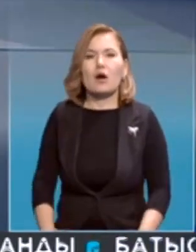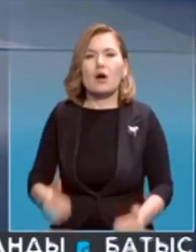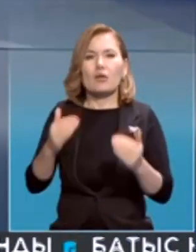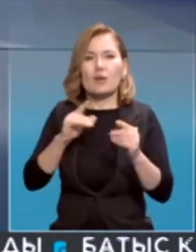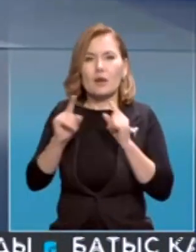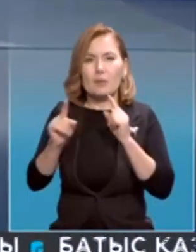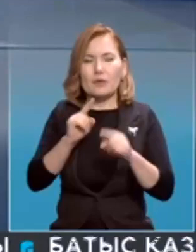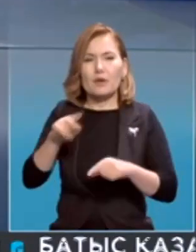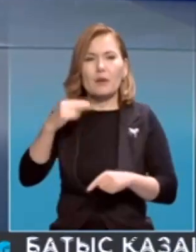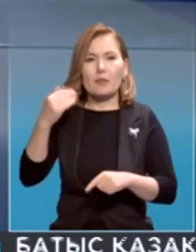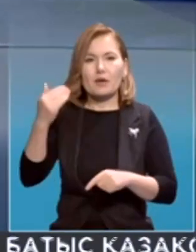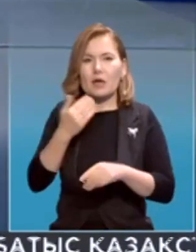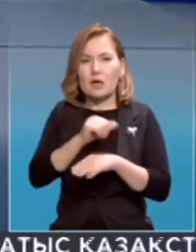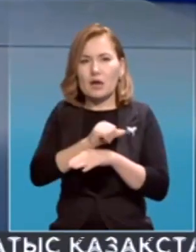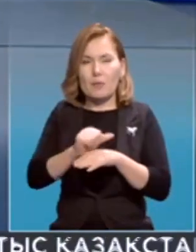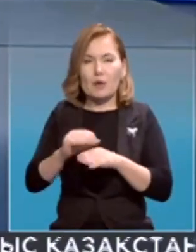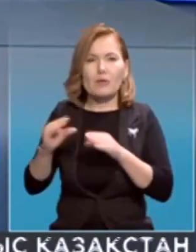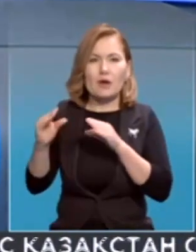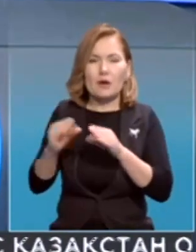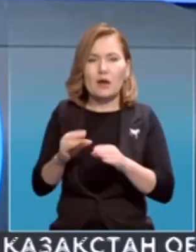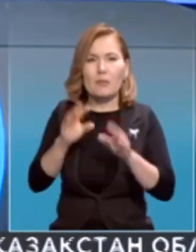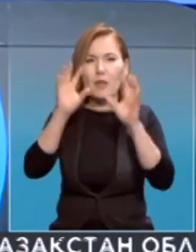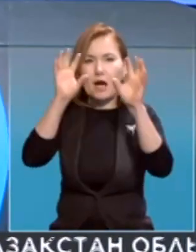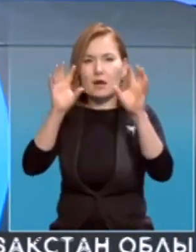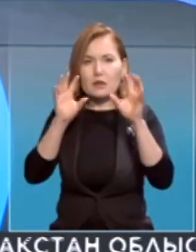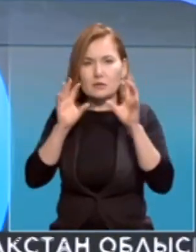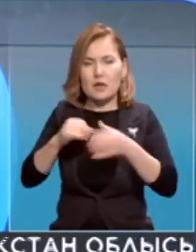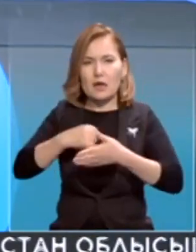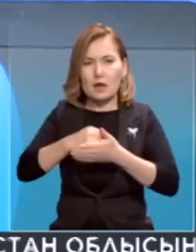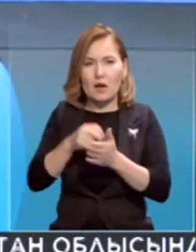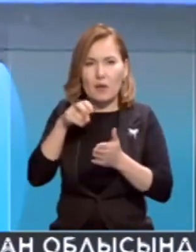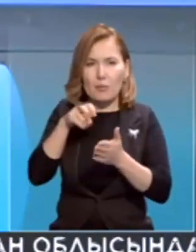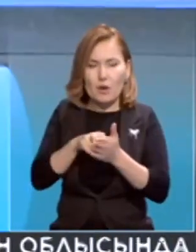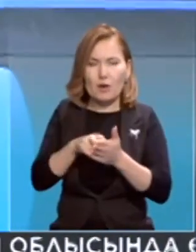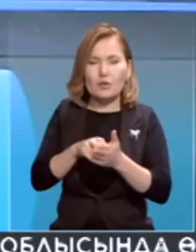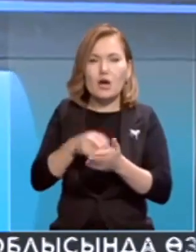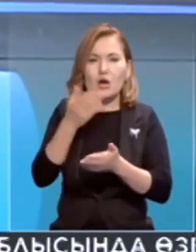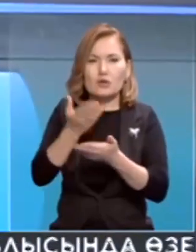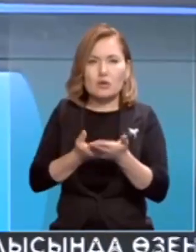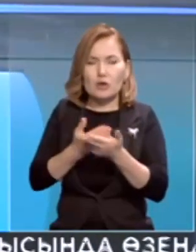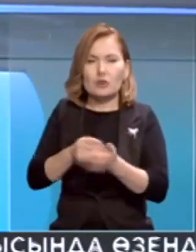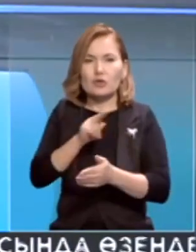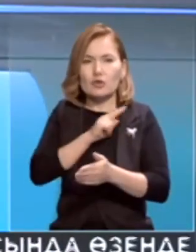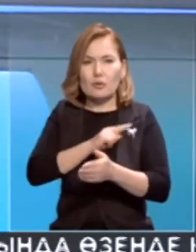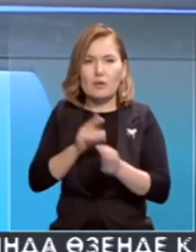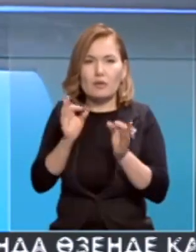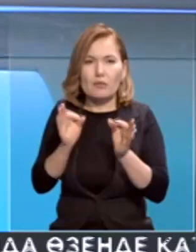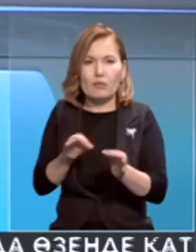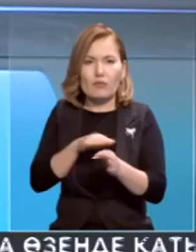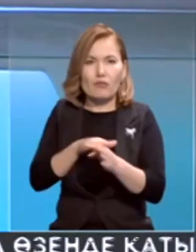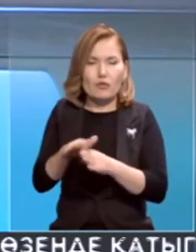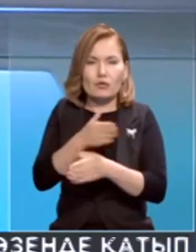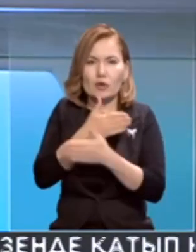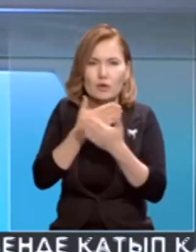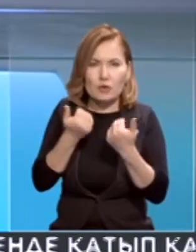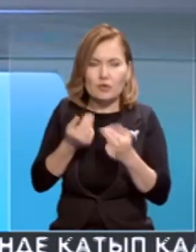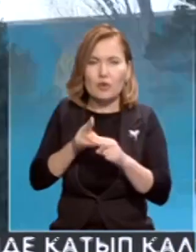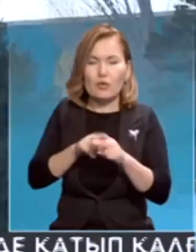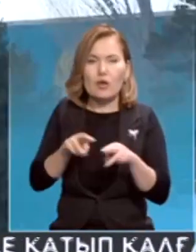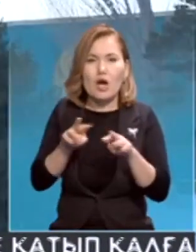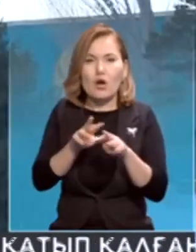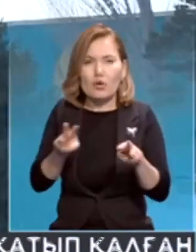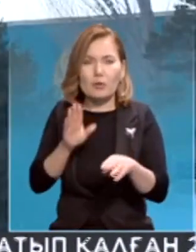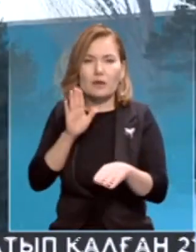Сондай-ақ бүгінгі жиында президент шетелдік көліктерді заңдастыру бойынша түсіндірме жұмыстары дұрыс жүргізілмегенін айтып, үкіметке бұл шаруаны тағы